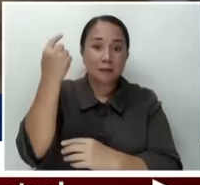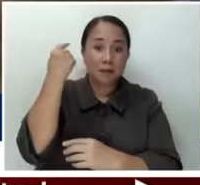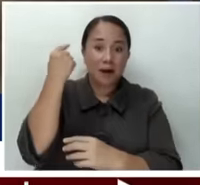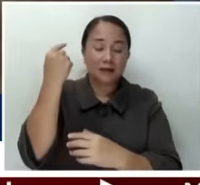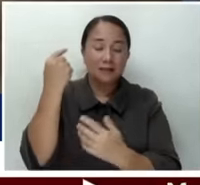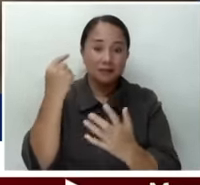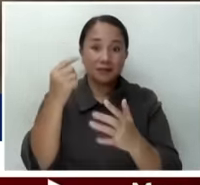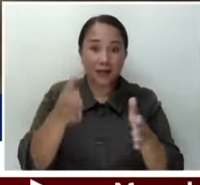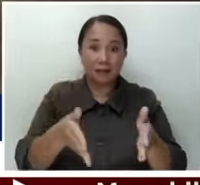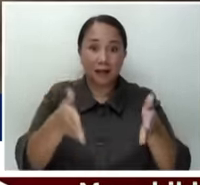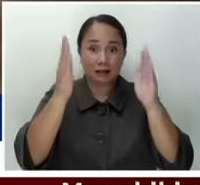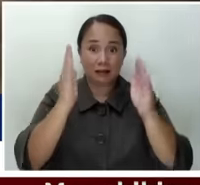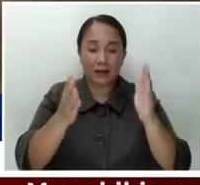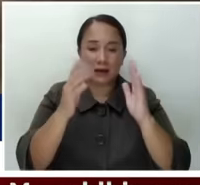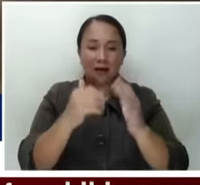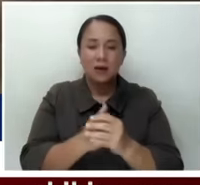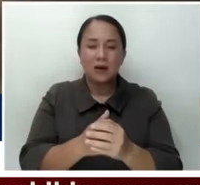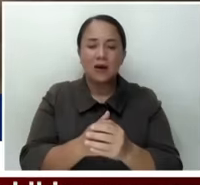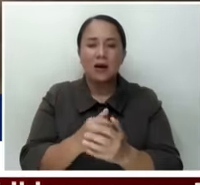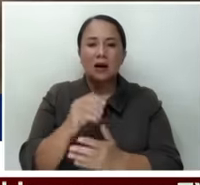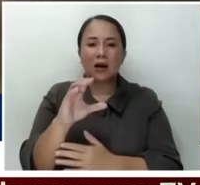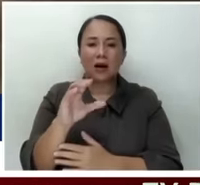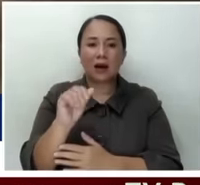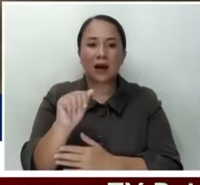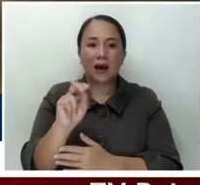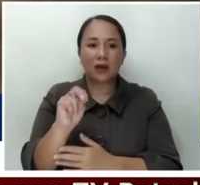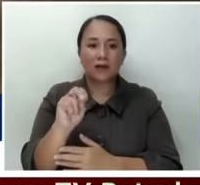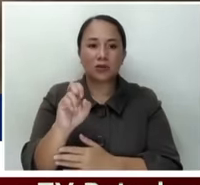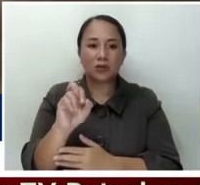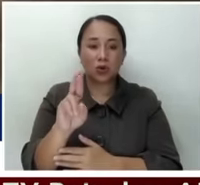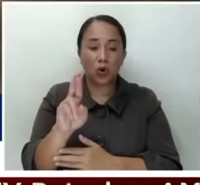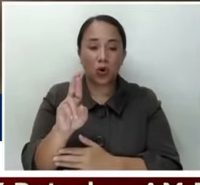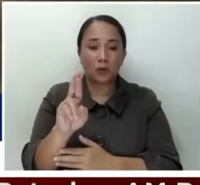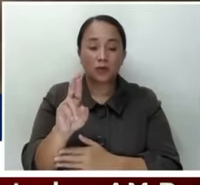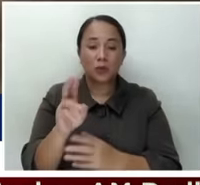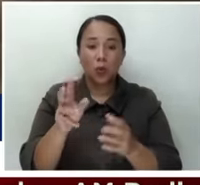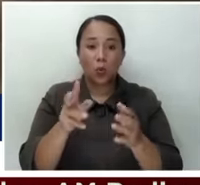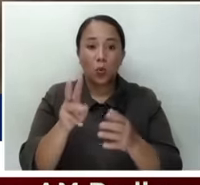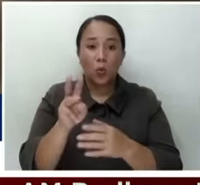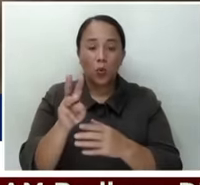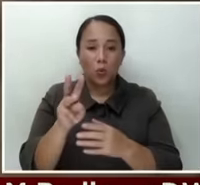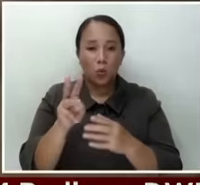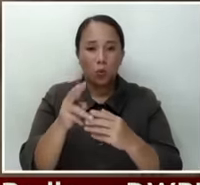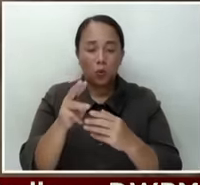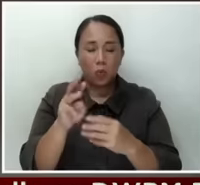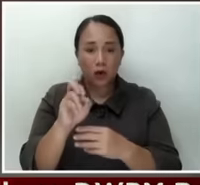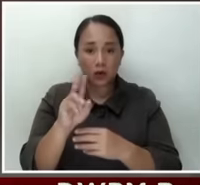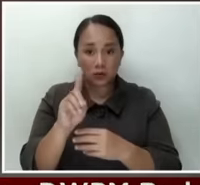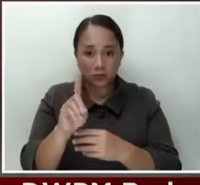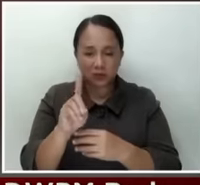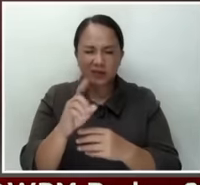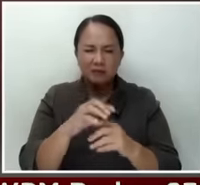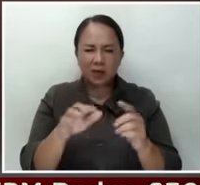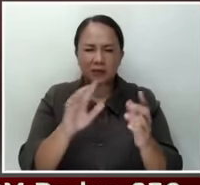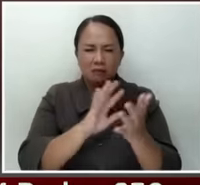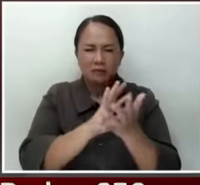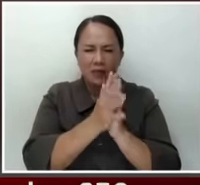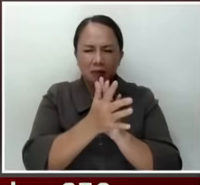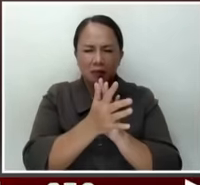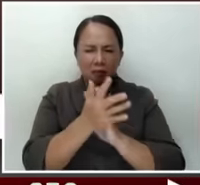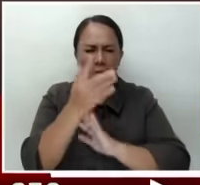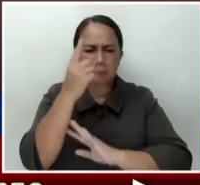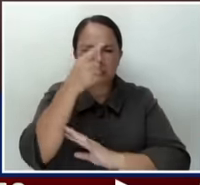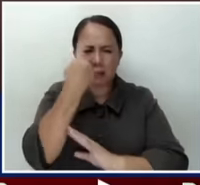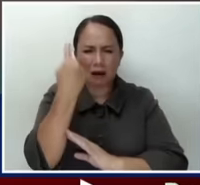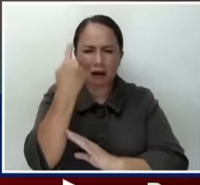ko, itong cancer ward. Nung una ay puting usok lamang yung nakikita natin, pero naging maitim na usok na yung